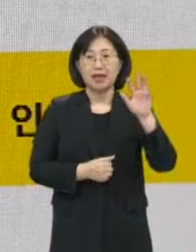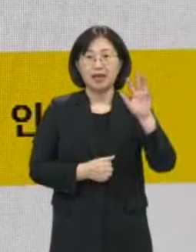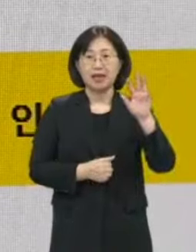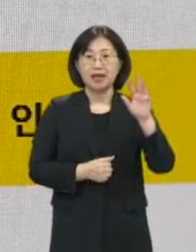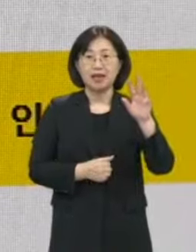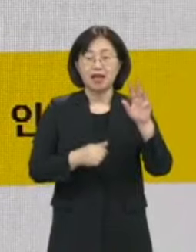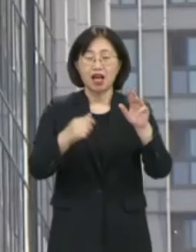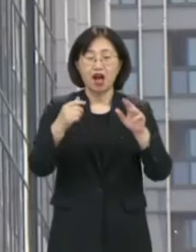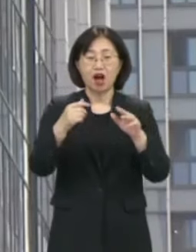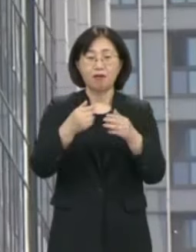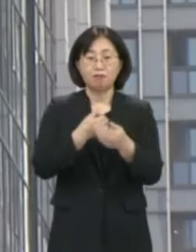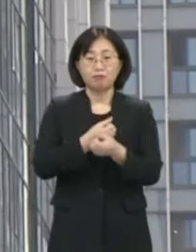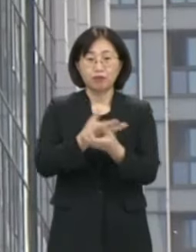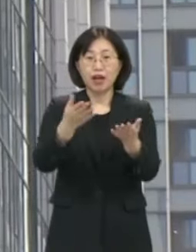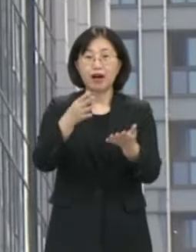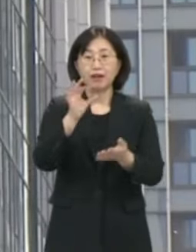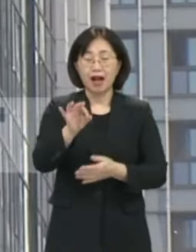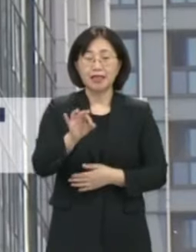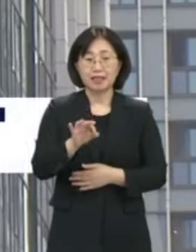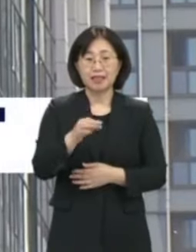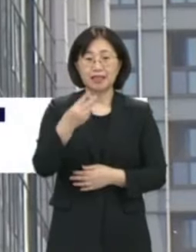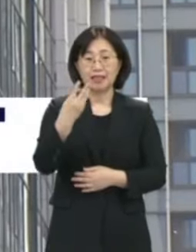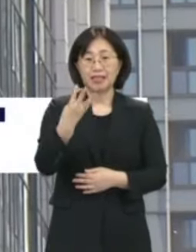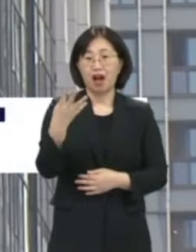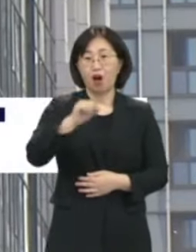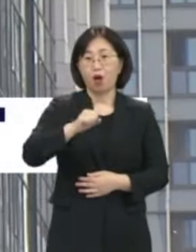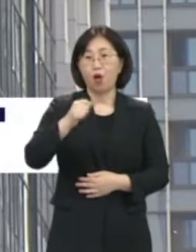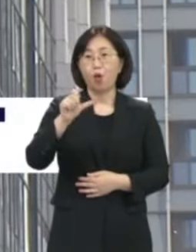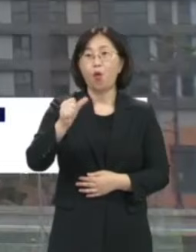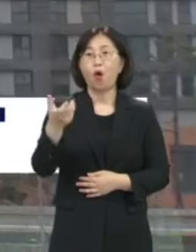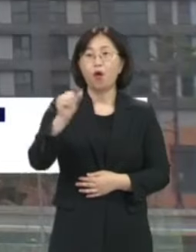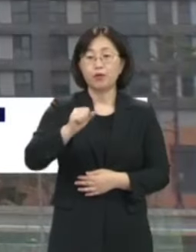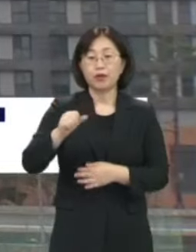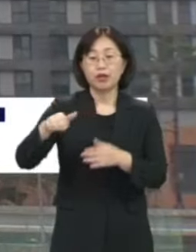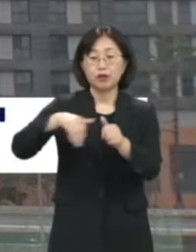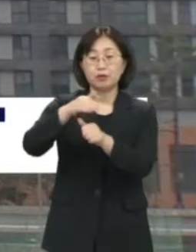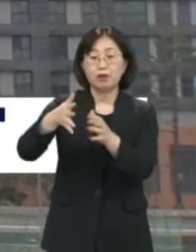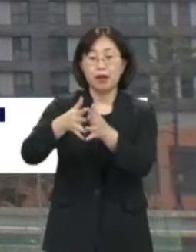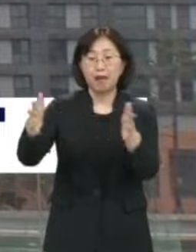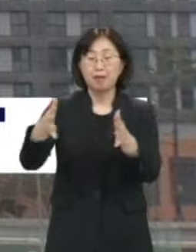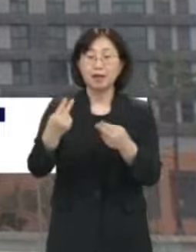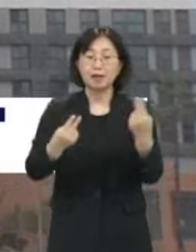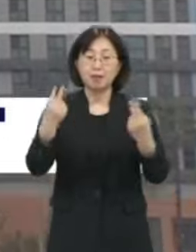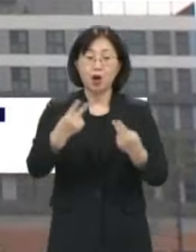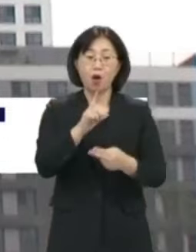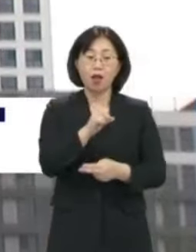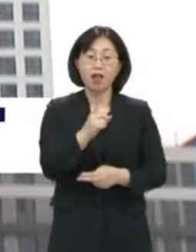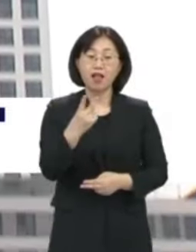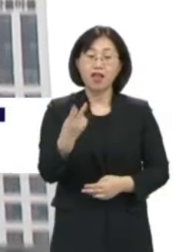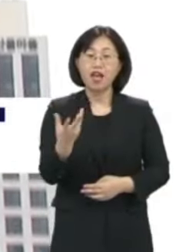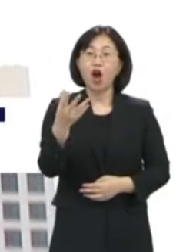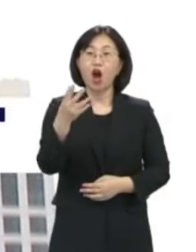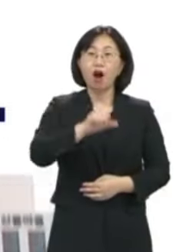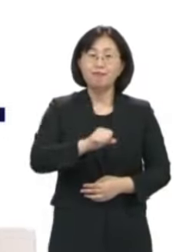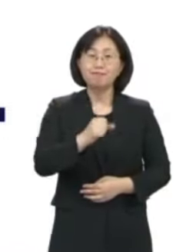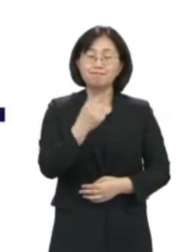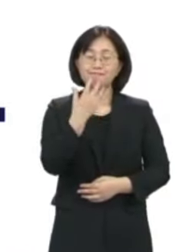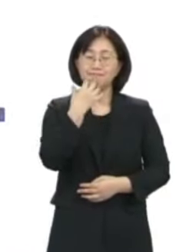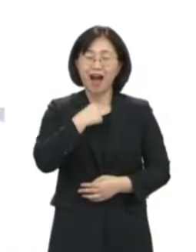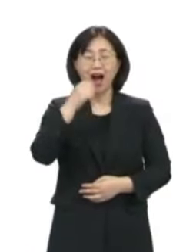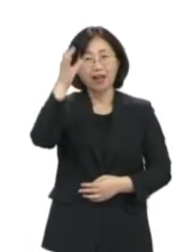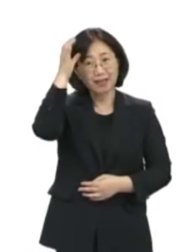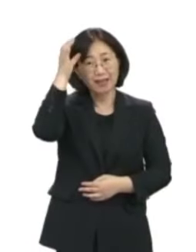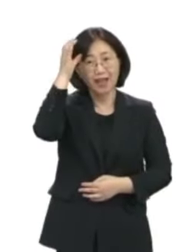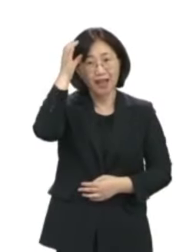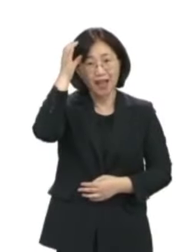분양가는 3년 전 가격인 4억 6천만 원대로 주변 아파트 시세와 비교해 최소 1, 2억 원가량의 시세 차익을 얻을 수 있다는